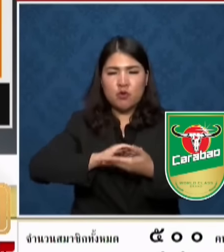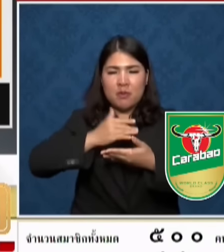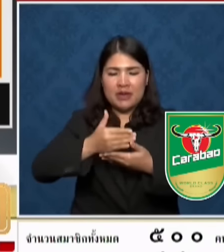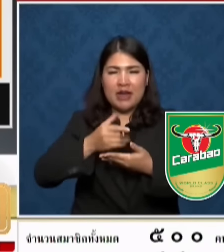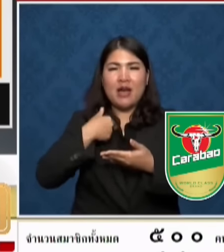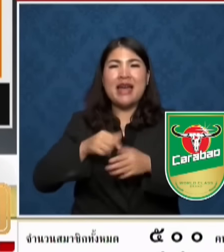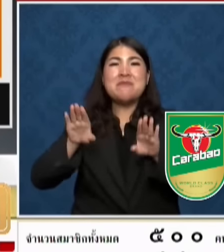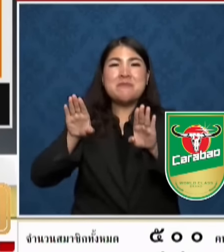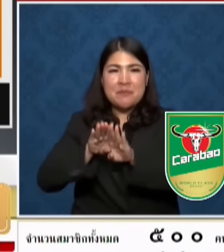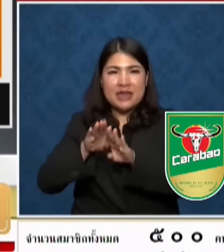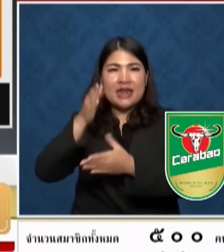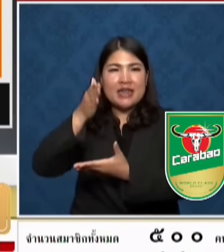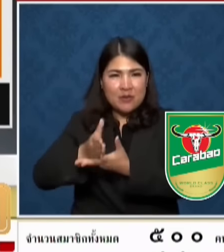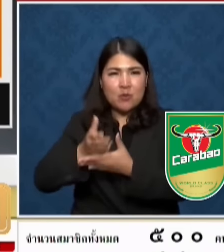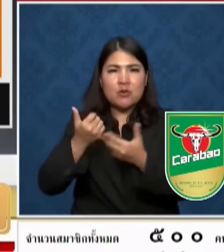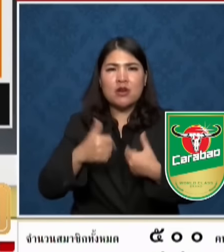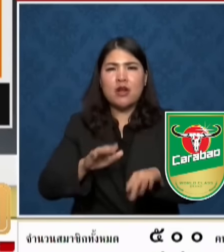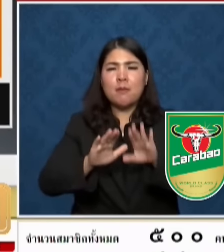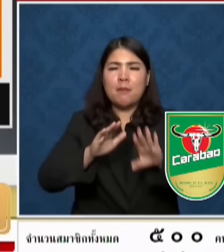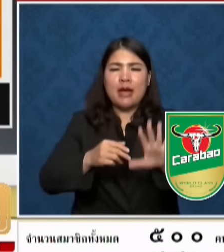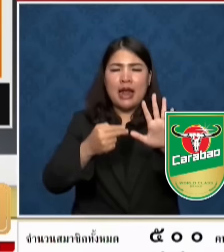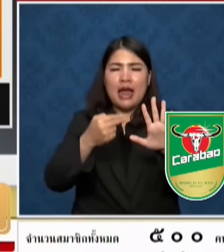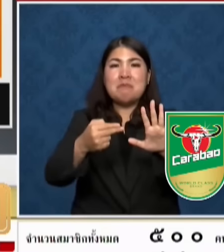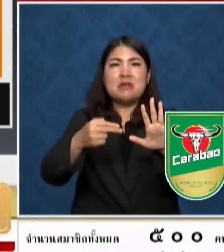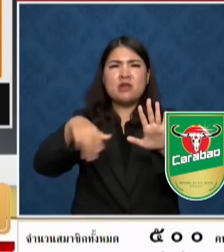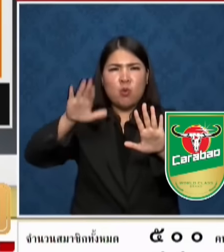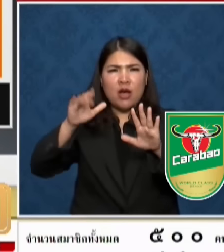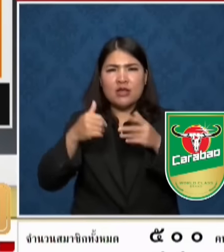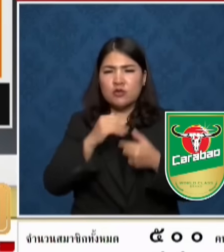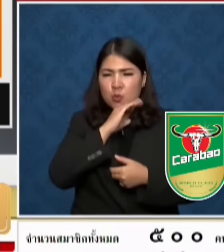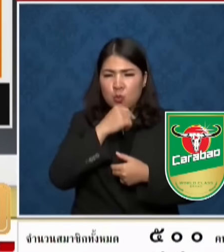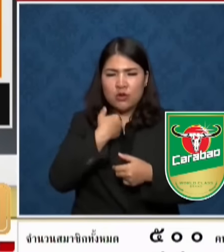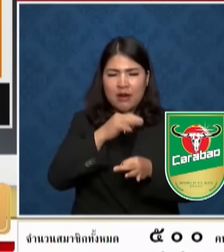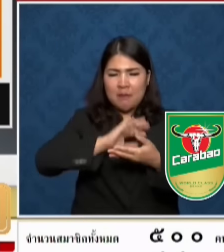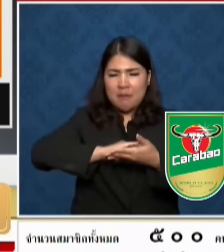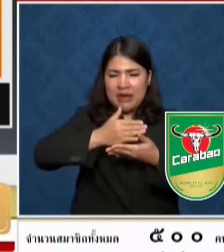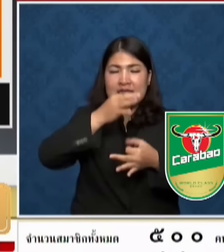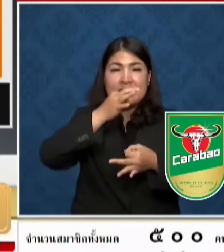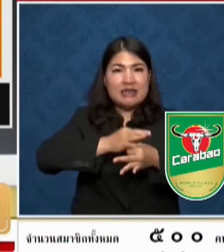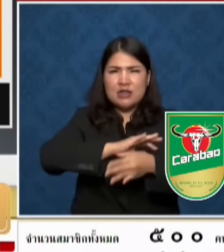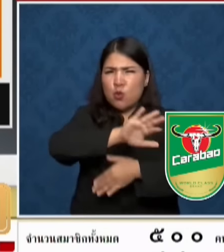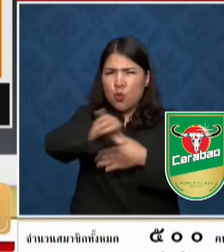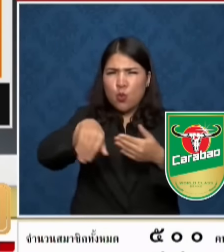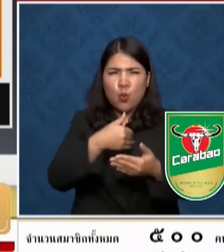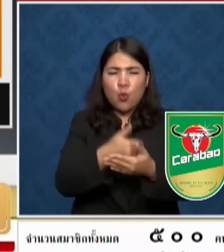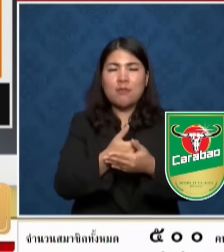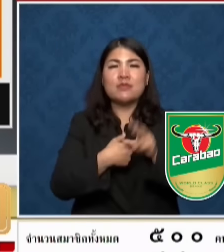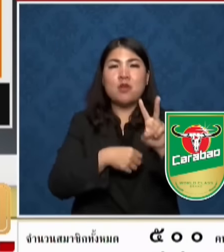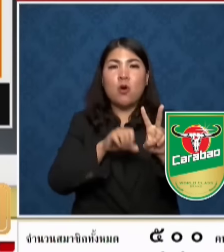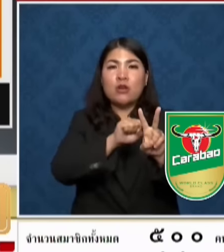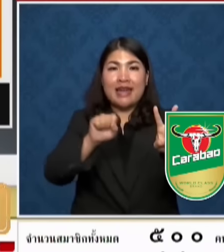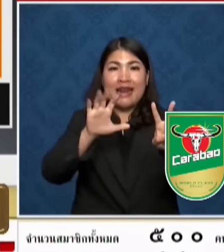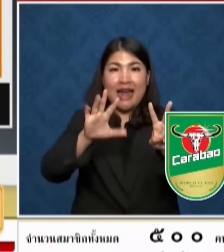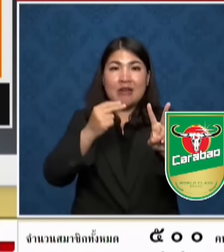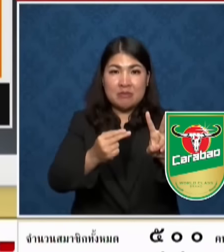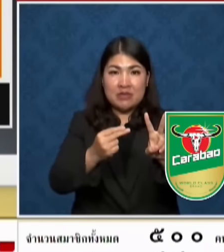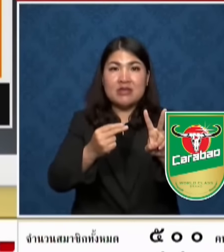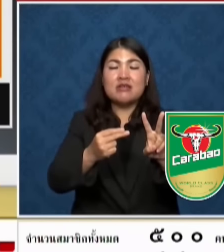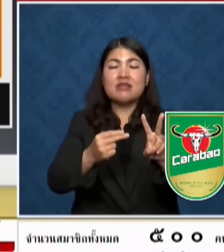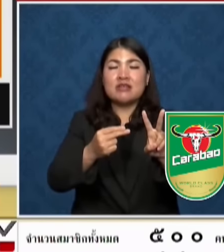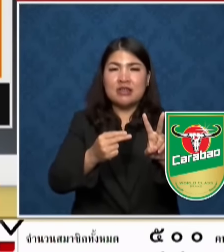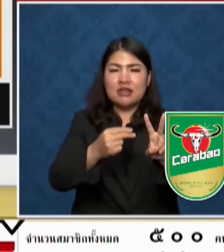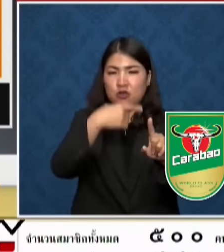าเฉลี่ยเดือนละ 50,000 คดีค่ะถ้ารวมทุกบัญชีตลอดเส้นเงินจะมากถึง 250,000 บัญ